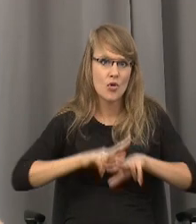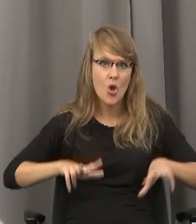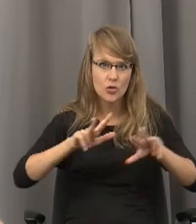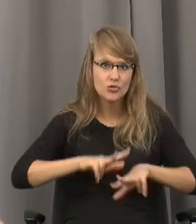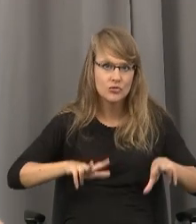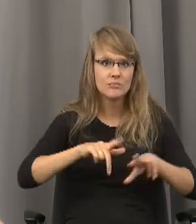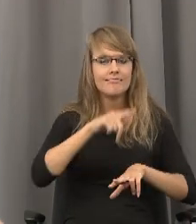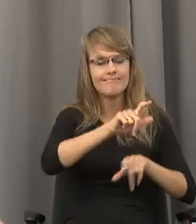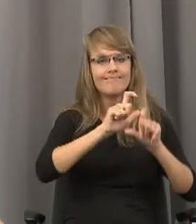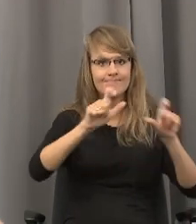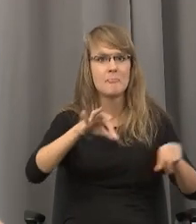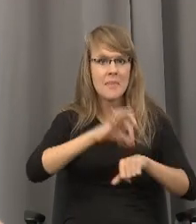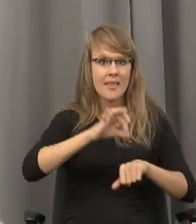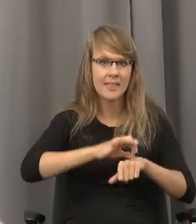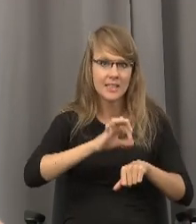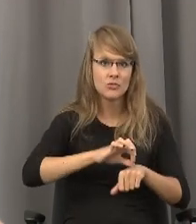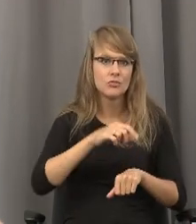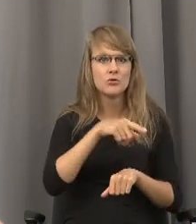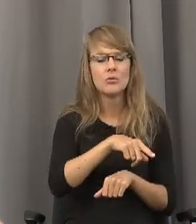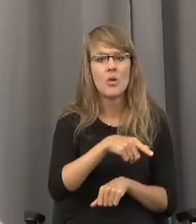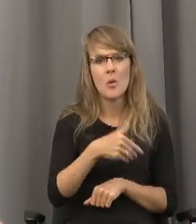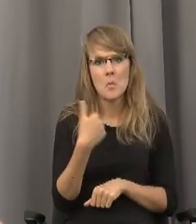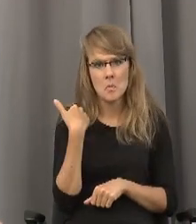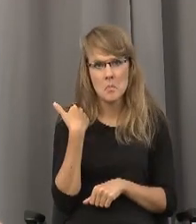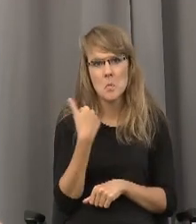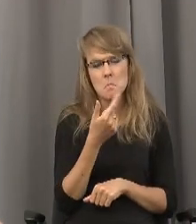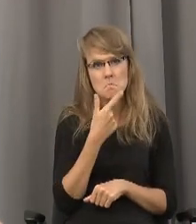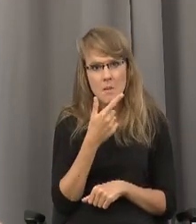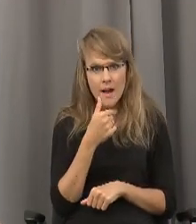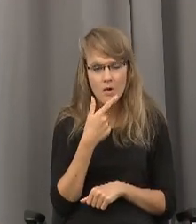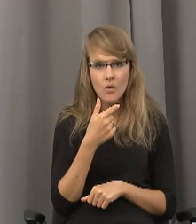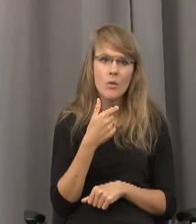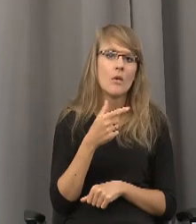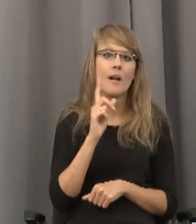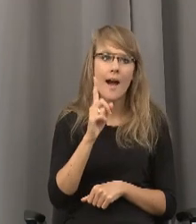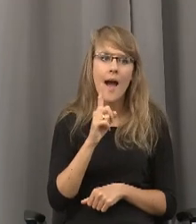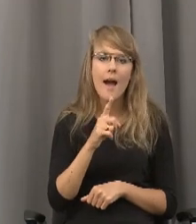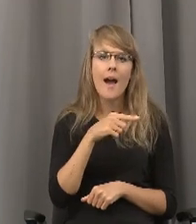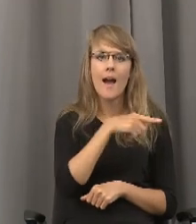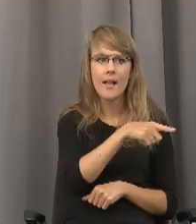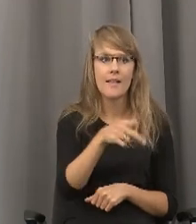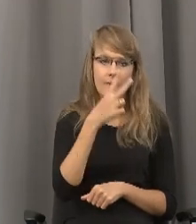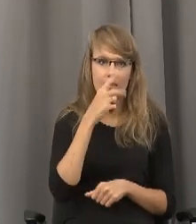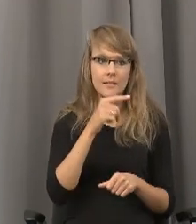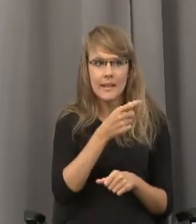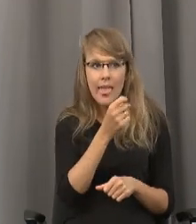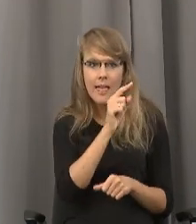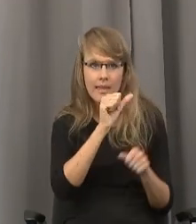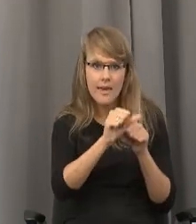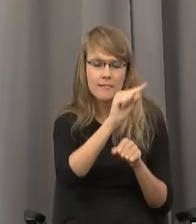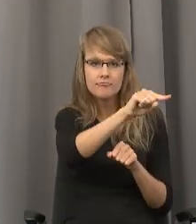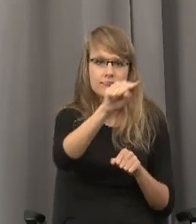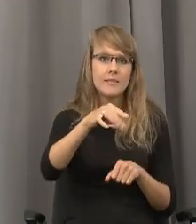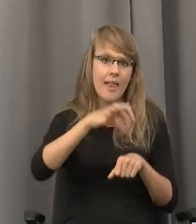placówki medyczne stanowiły nieliczne wyjątki, to jednak sam fakt wykazania przez te podmioty inicjatywy na tym polu oznacza, że w samym